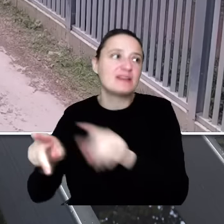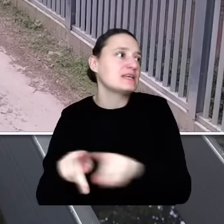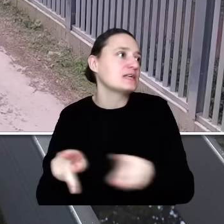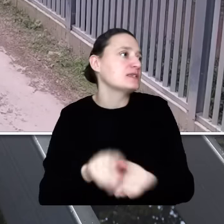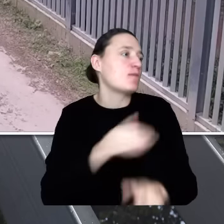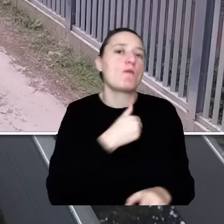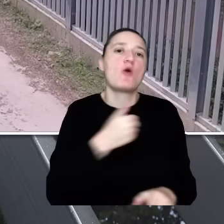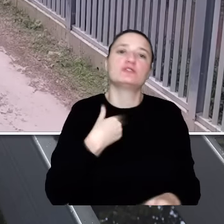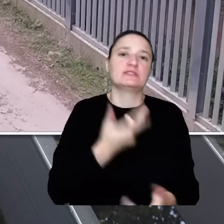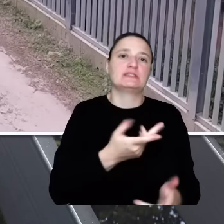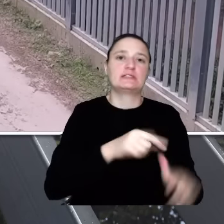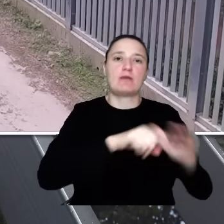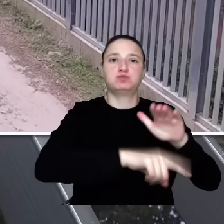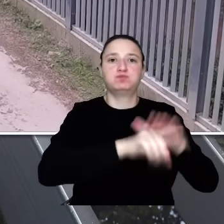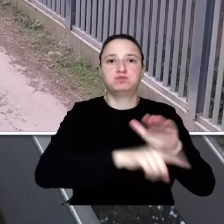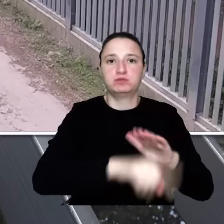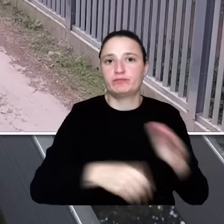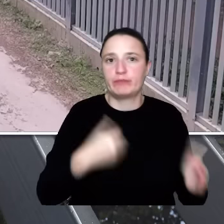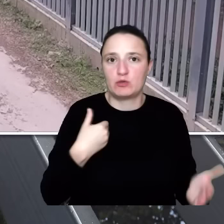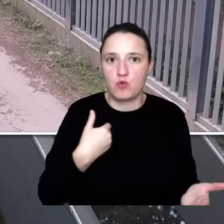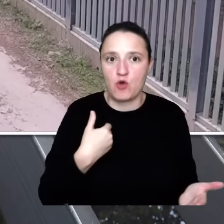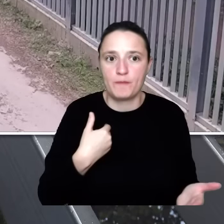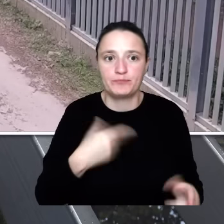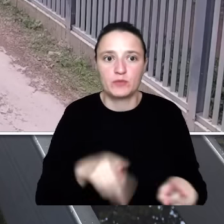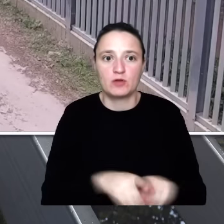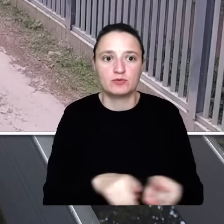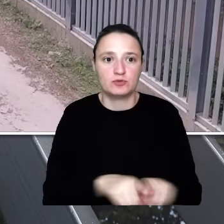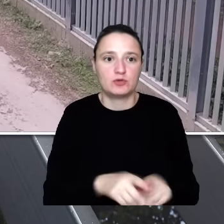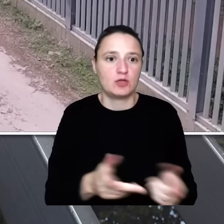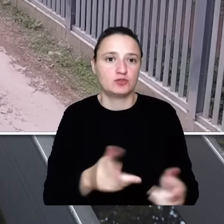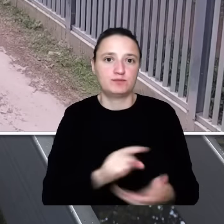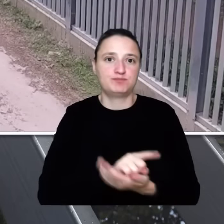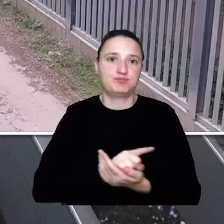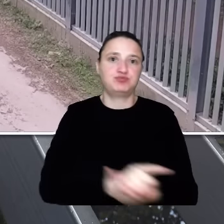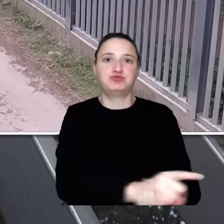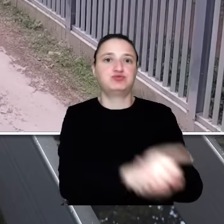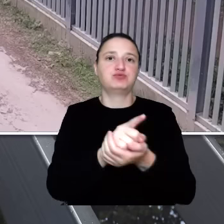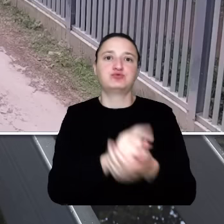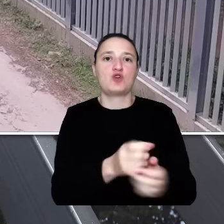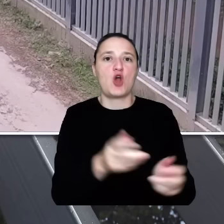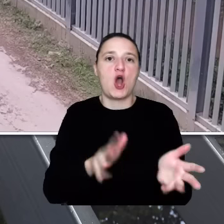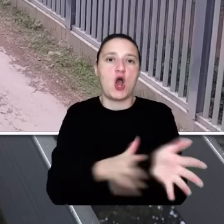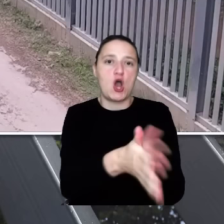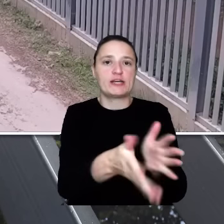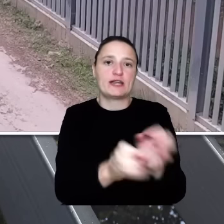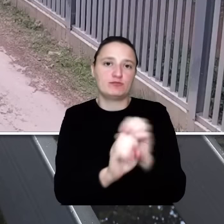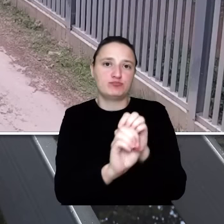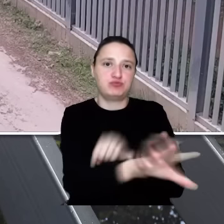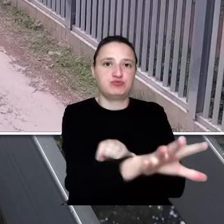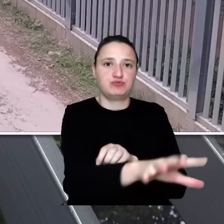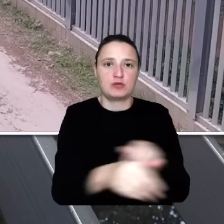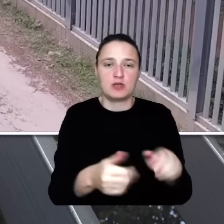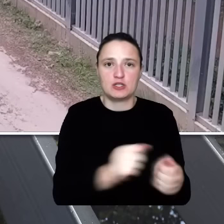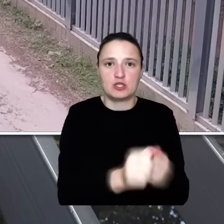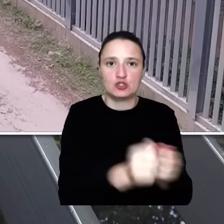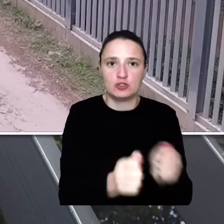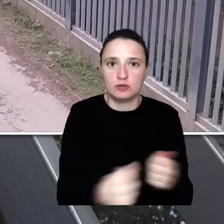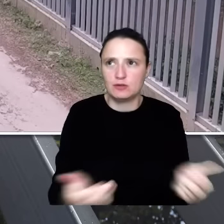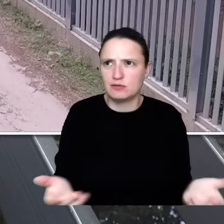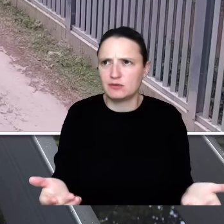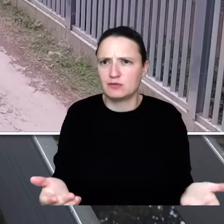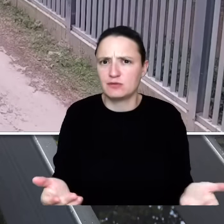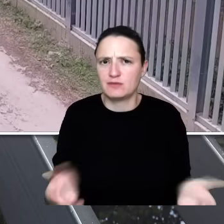Sonderkommando niszczyło za pomocą miotacza ognia. No to jeżeli się tworzy taką wizję, to rzeczywiście nie